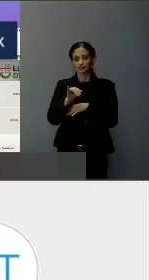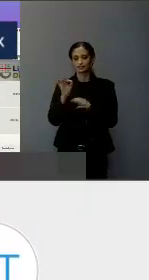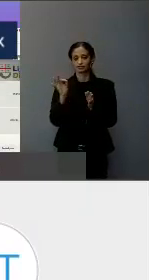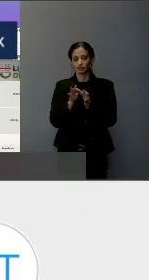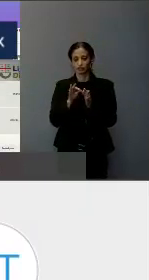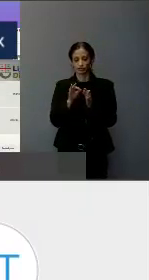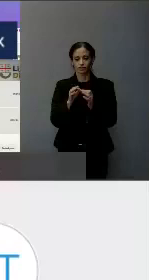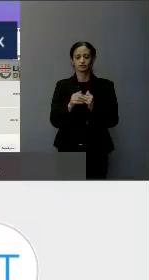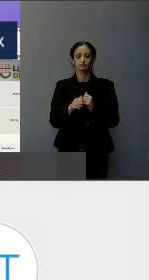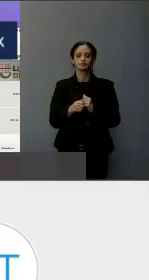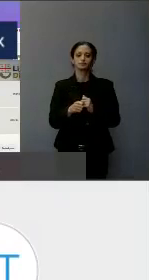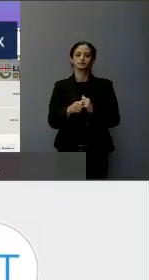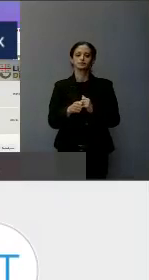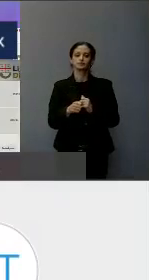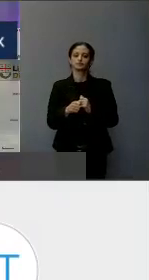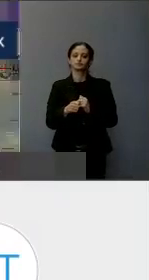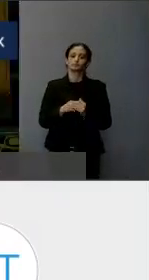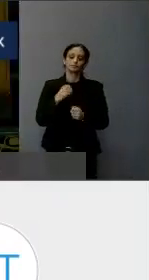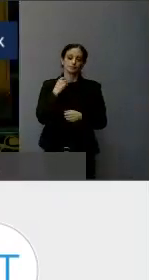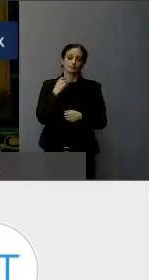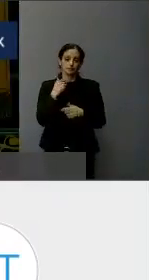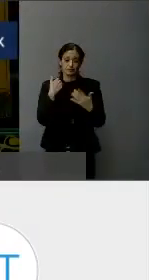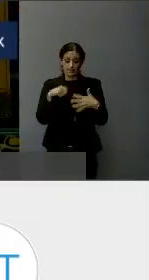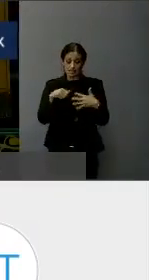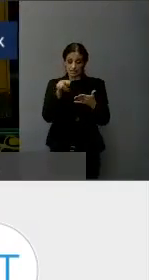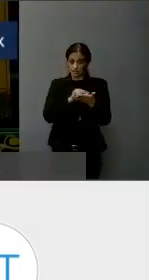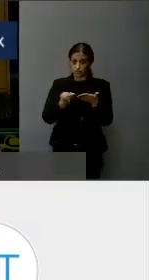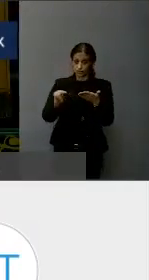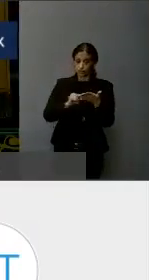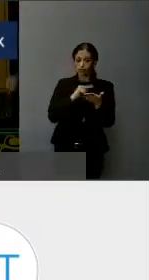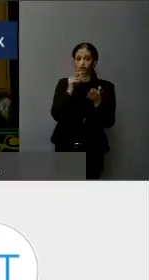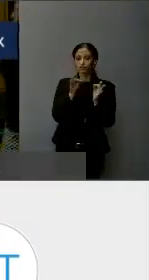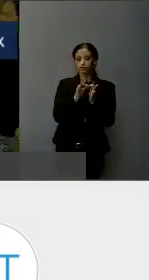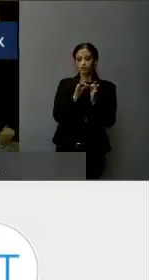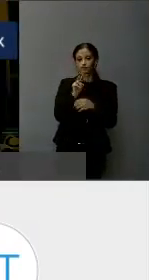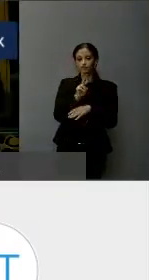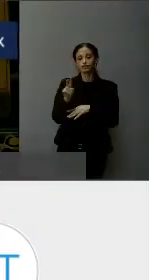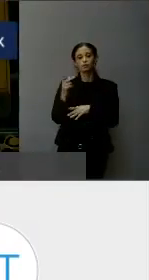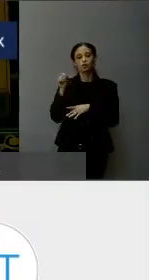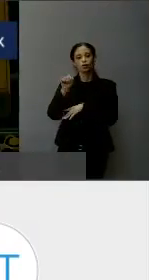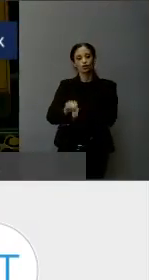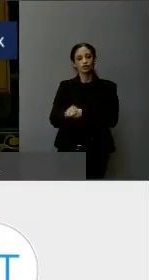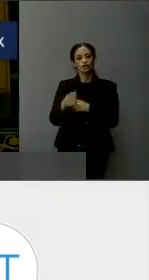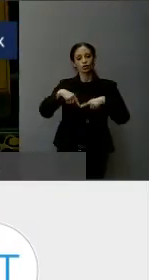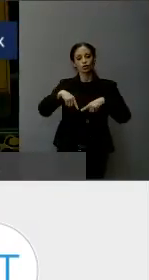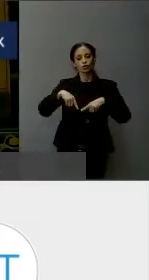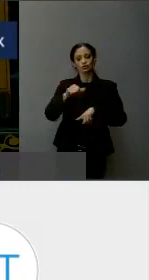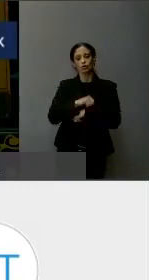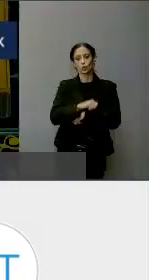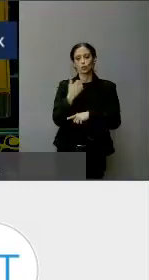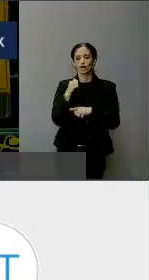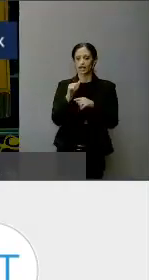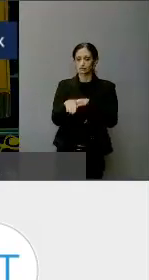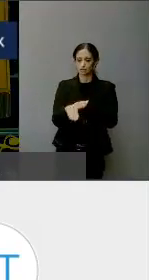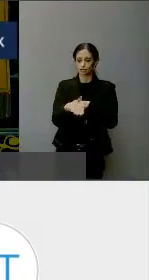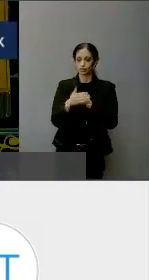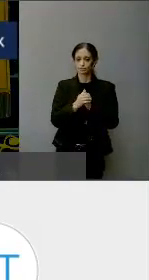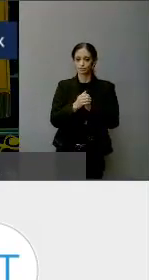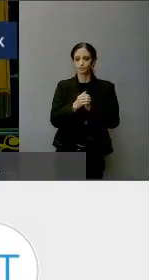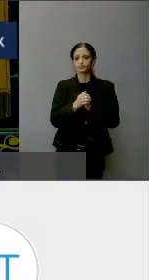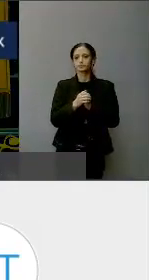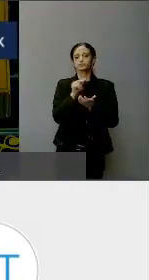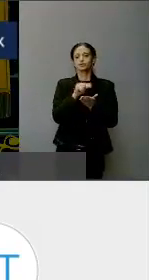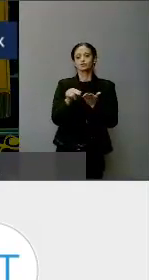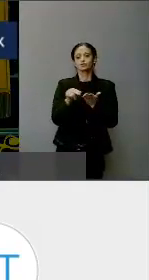ore 16 voti favorevoli i 22 contrari il consiglio comunale respinge in